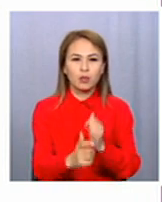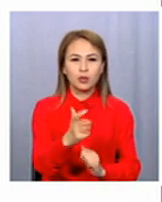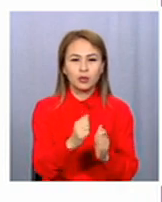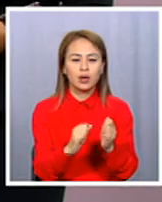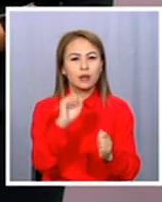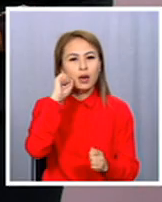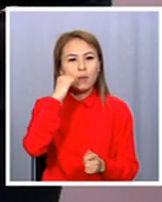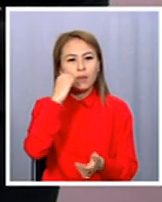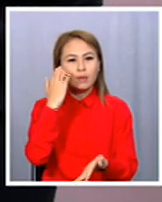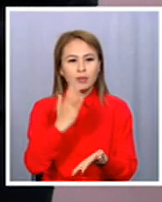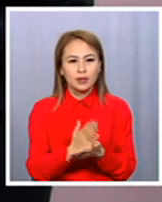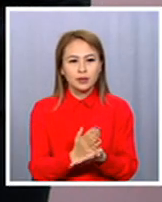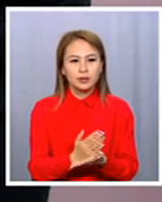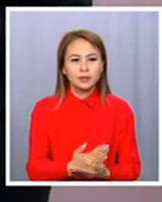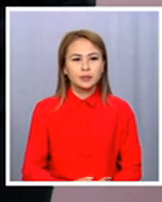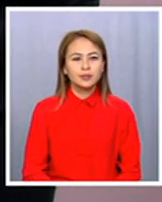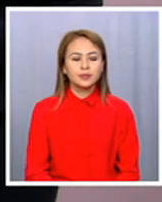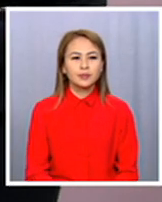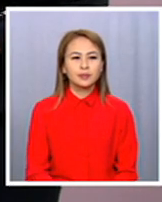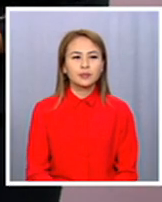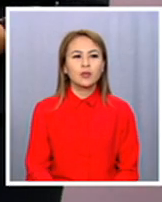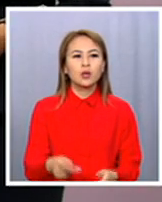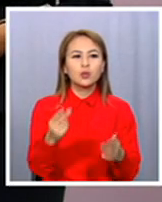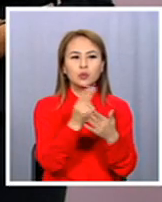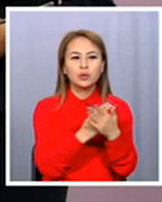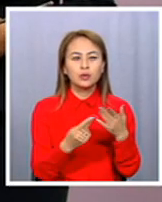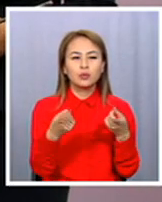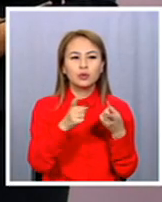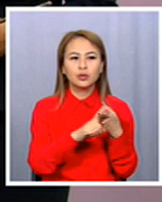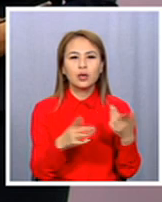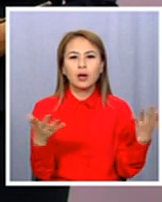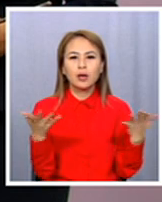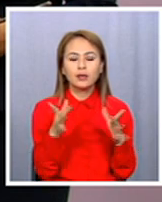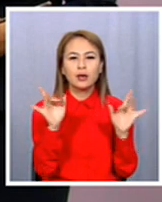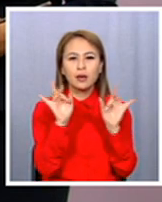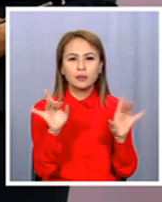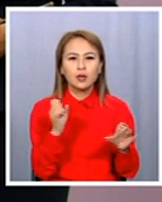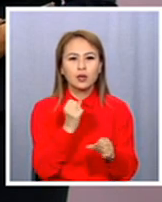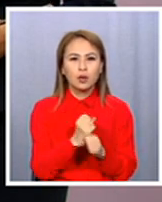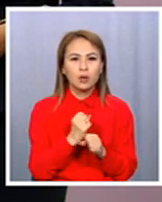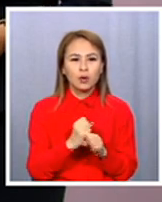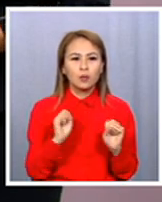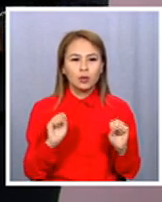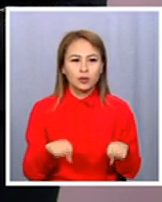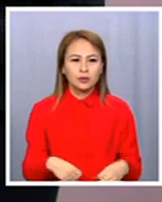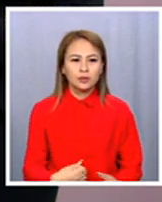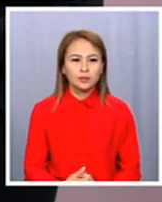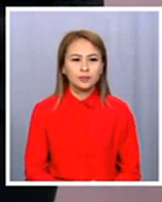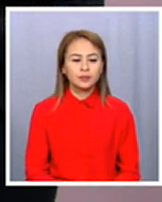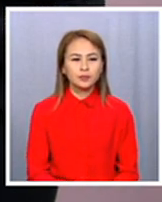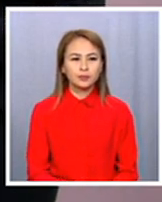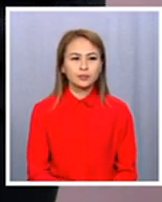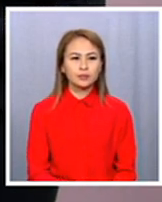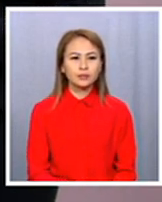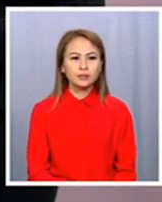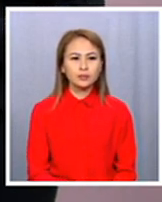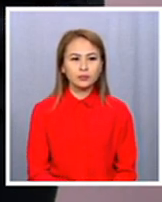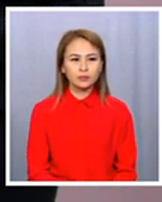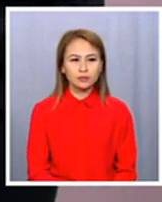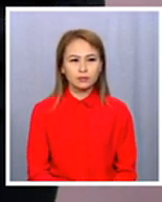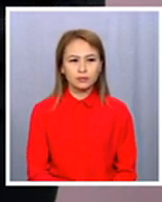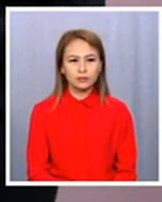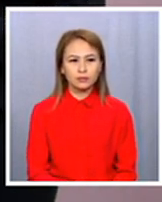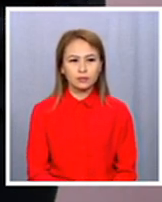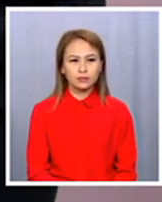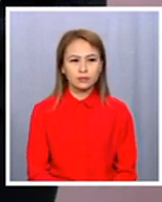бейнеленген. Балалар, сурет бойынша қандай әңгіме құруға болады? Қане, ойланып көріңдер.